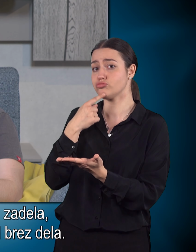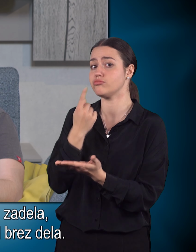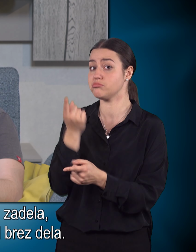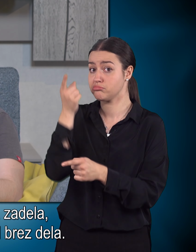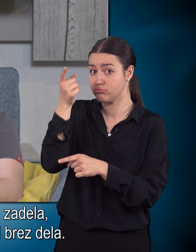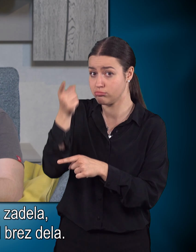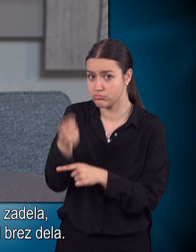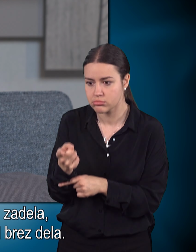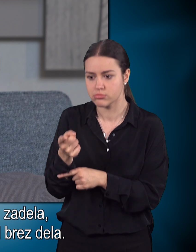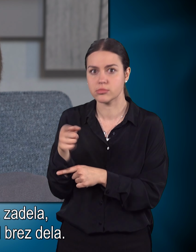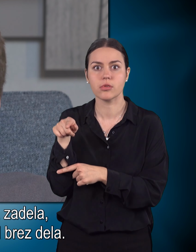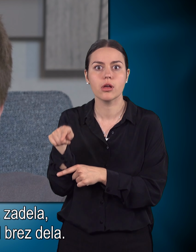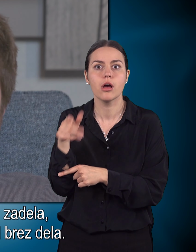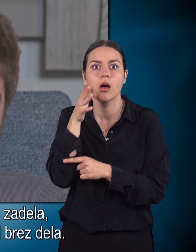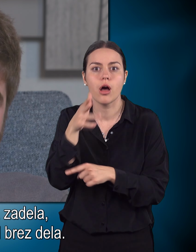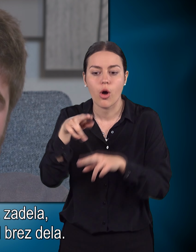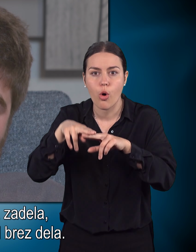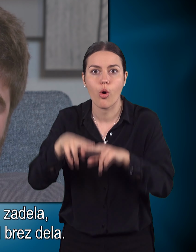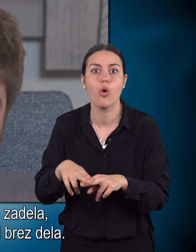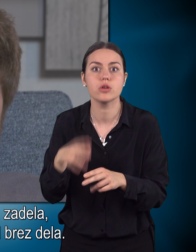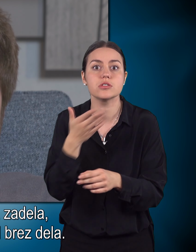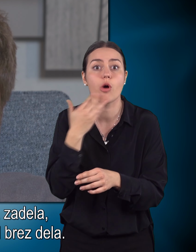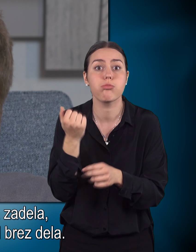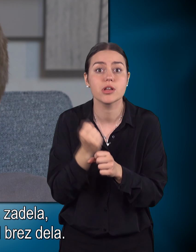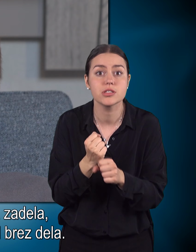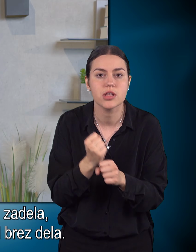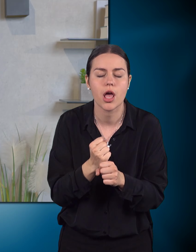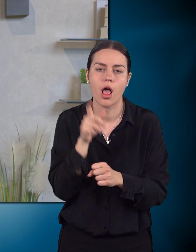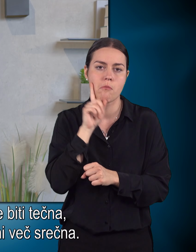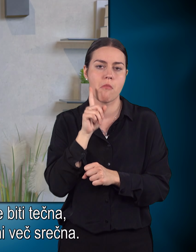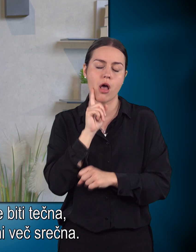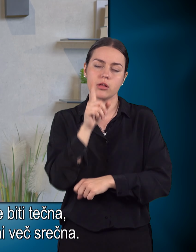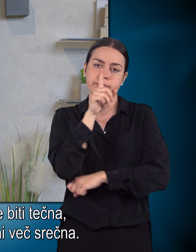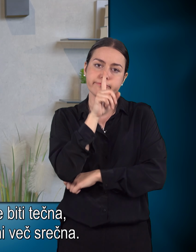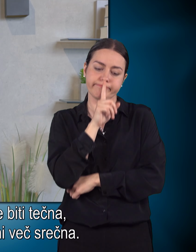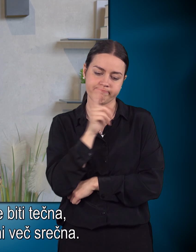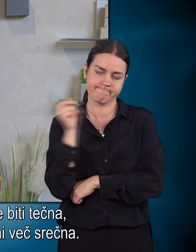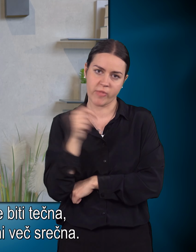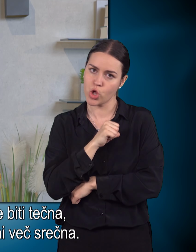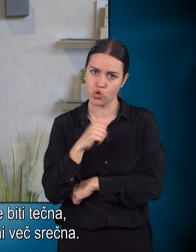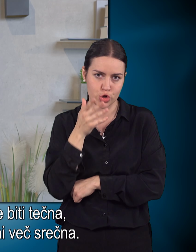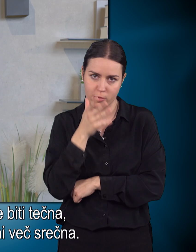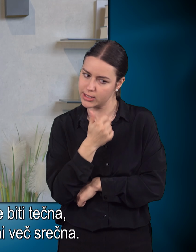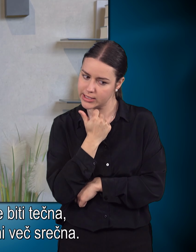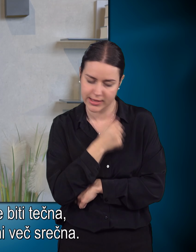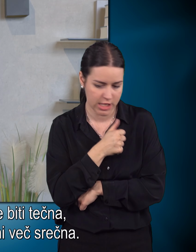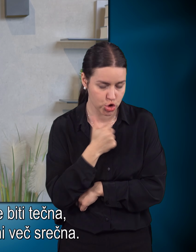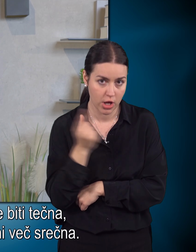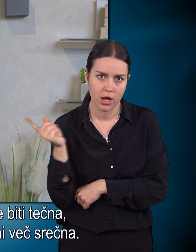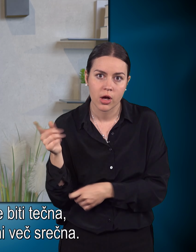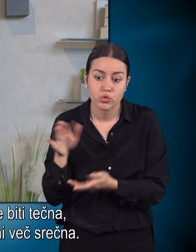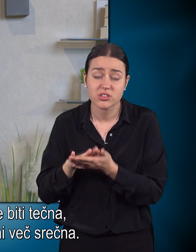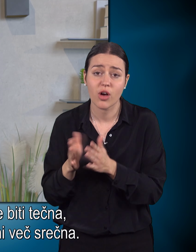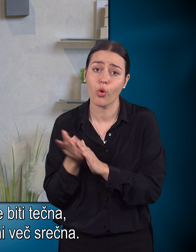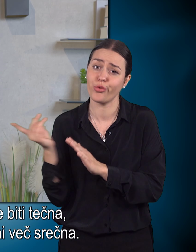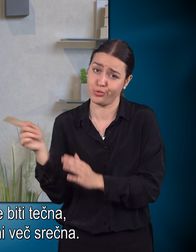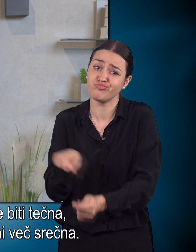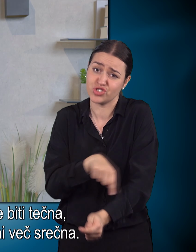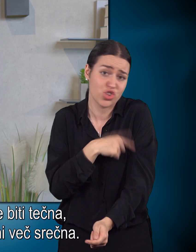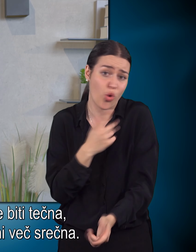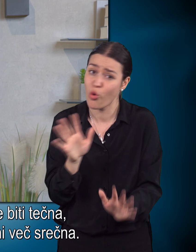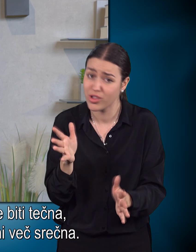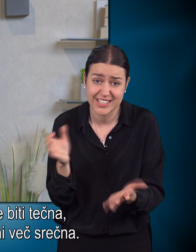sanacija zadela, rekli so, da bo ostal brez dela. Mat molči, ker noče biti tečna, a v